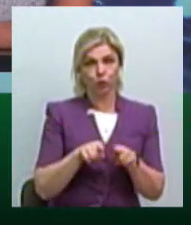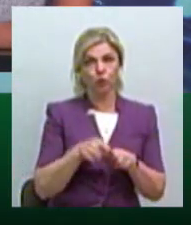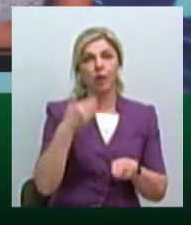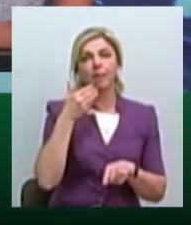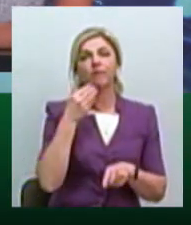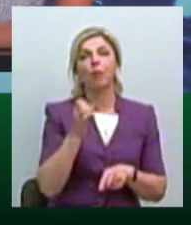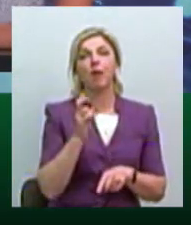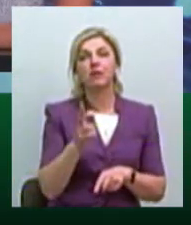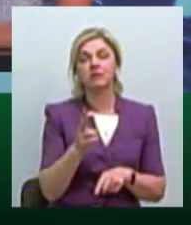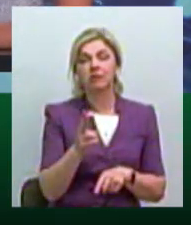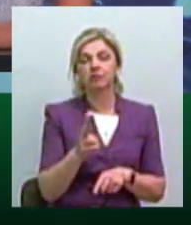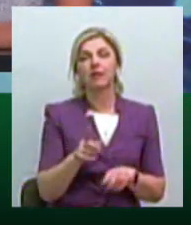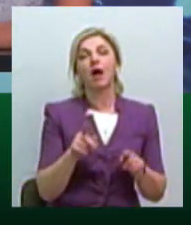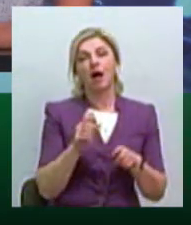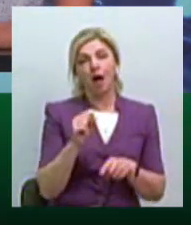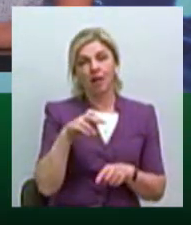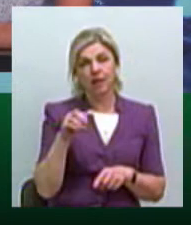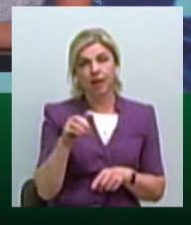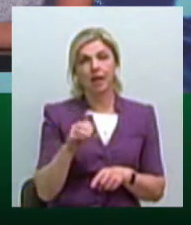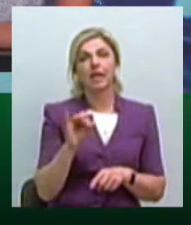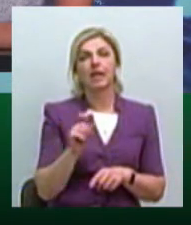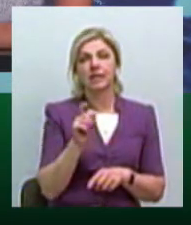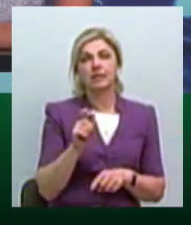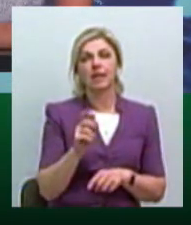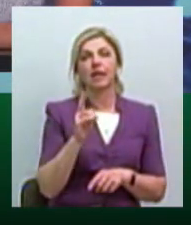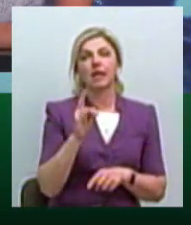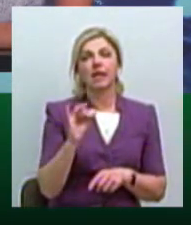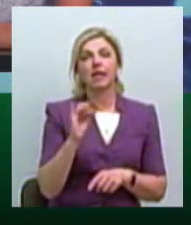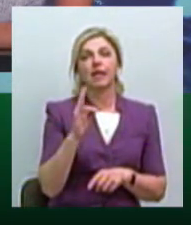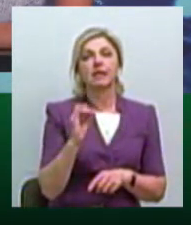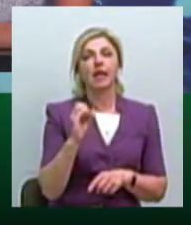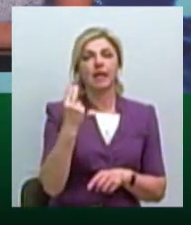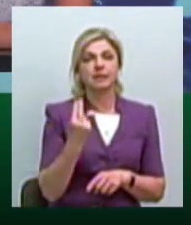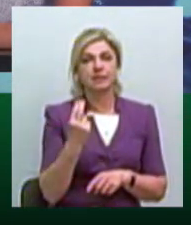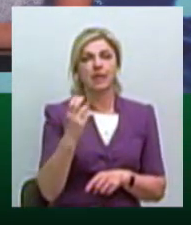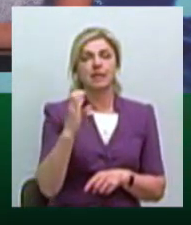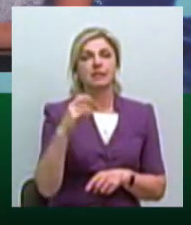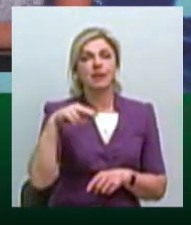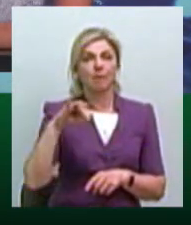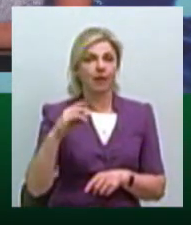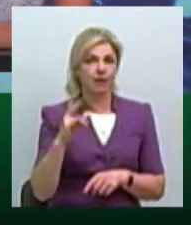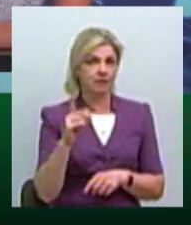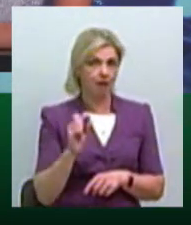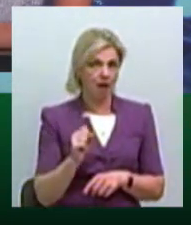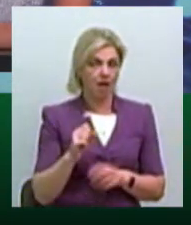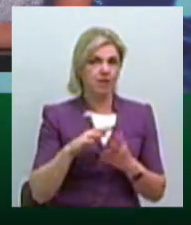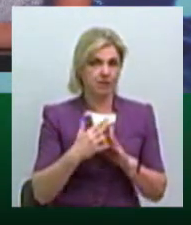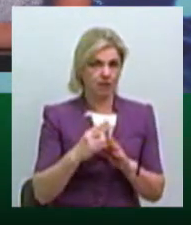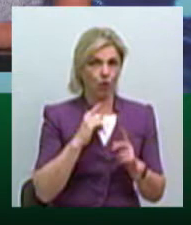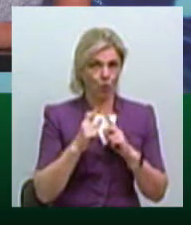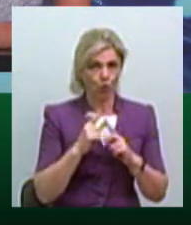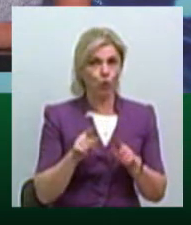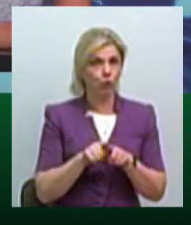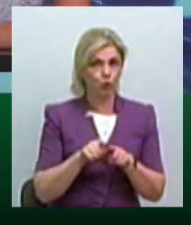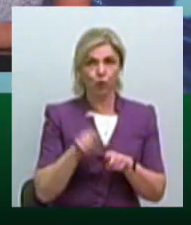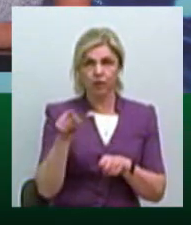рада, але із Кінецьпільською сільською радою. Вона є не об'єднана, це теж сусід. І